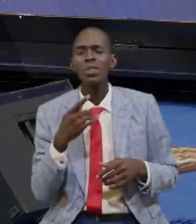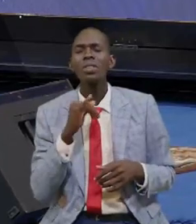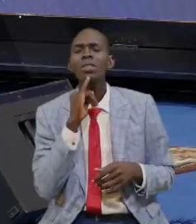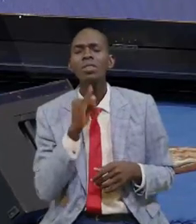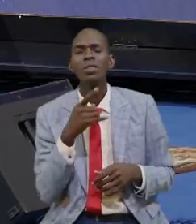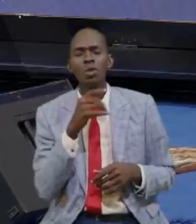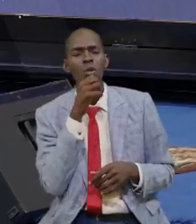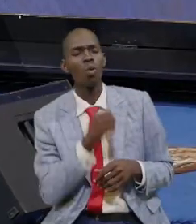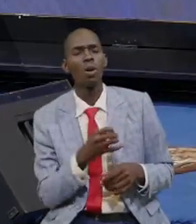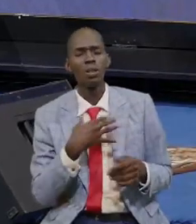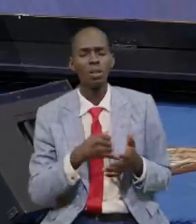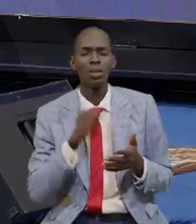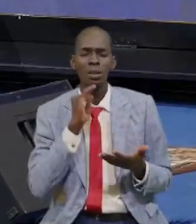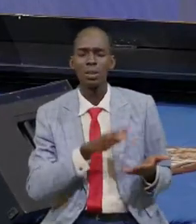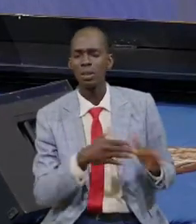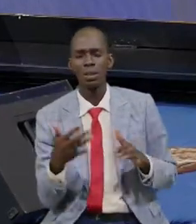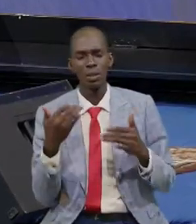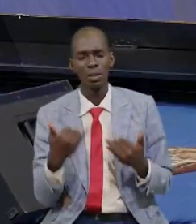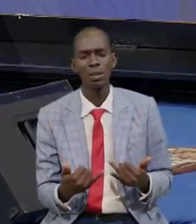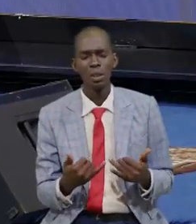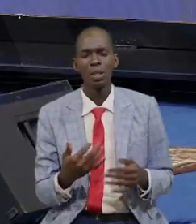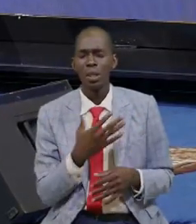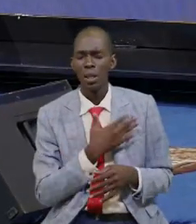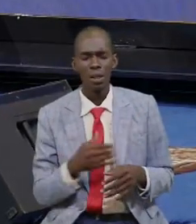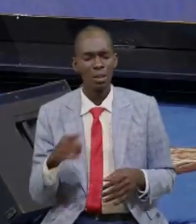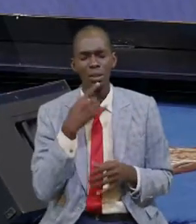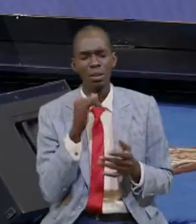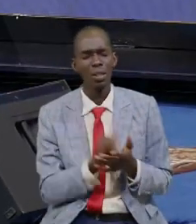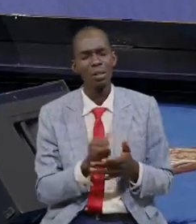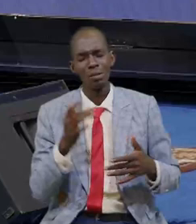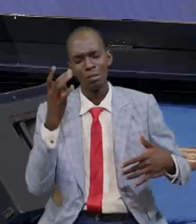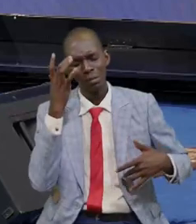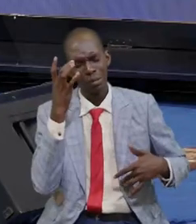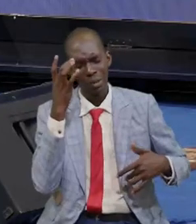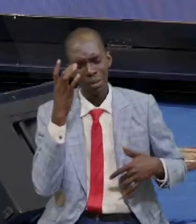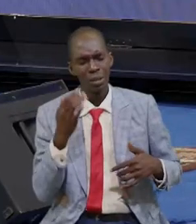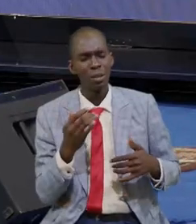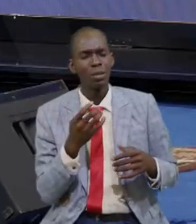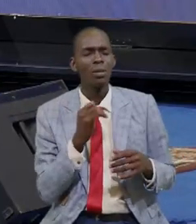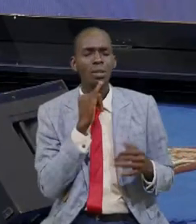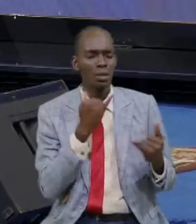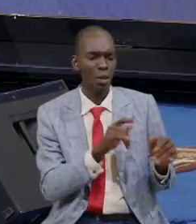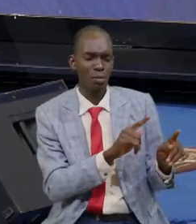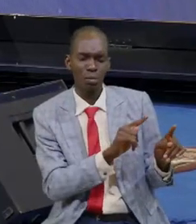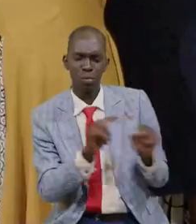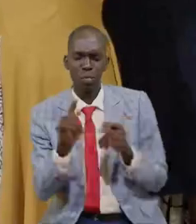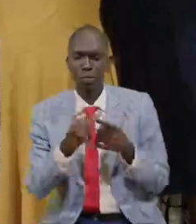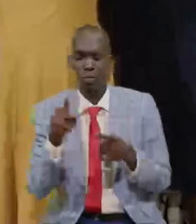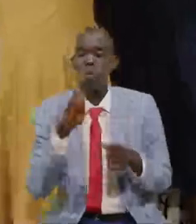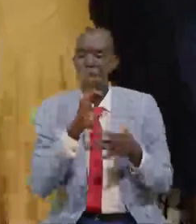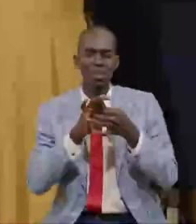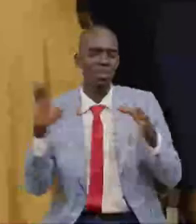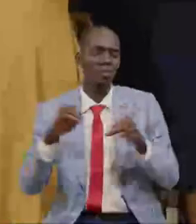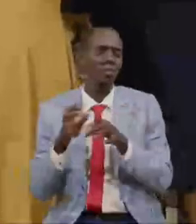votre ancien père est mort. Alors on dit que la maladie là, t'est transférée, vous en êtes